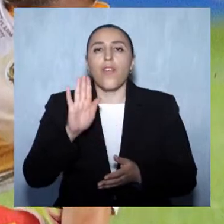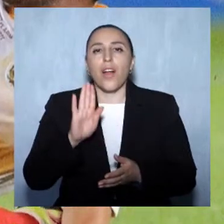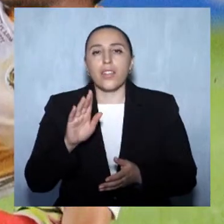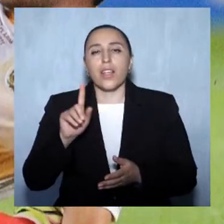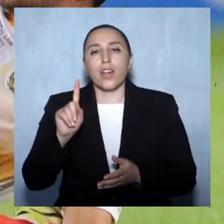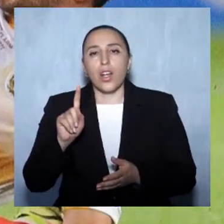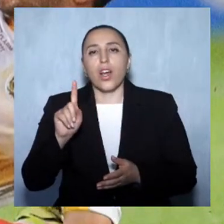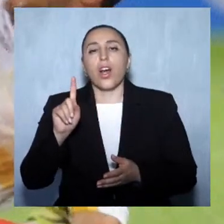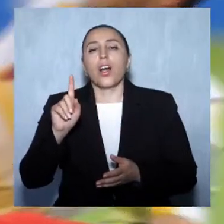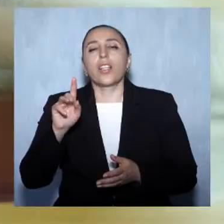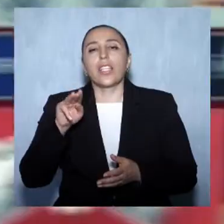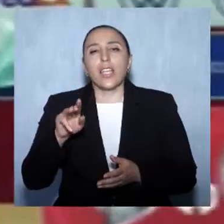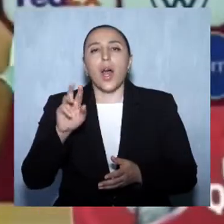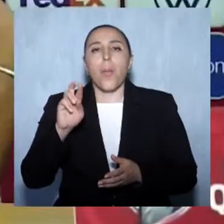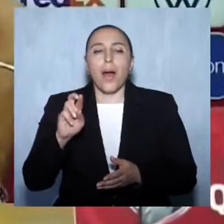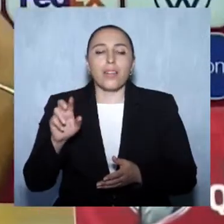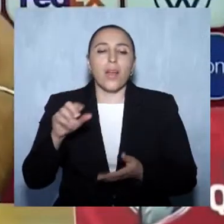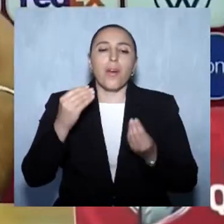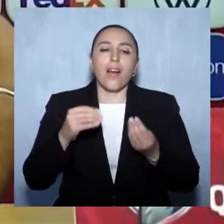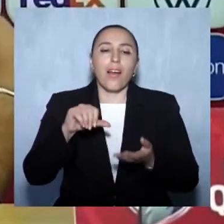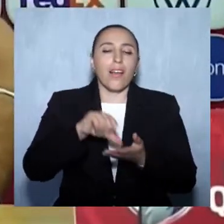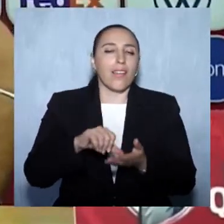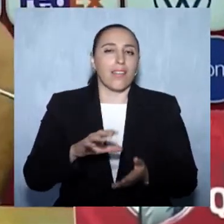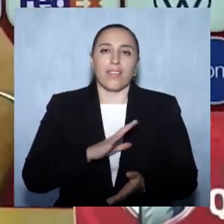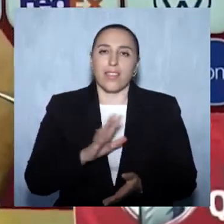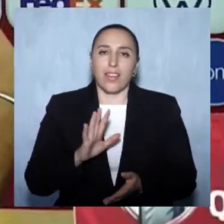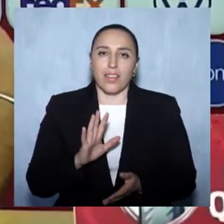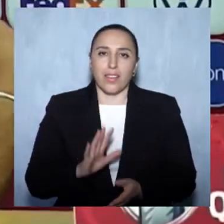Բայրամյանն ու Տիգրան Բարսեղյանը։